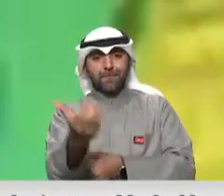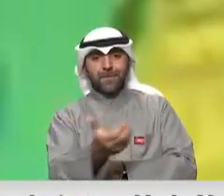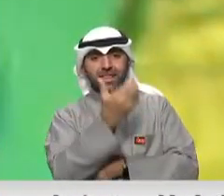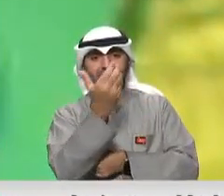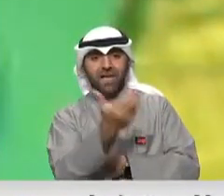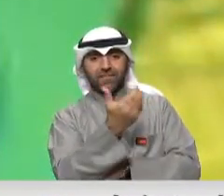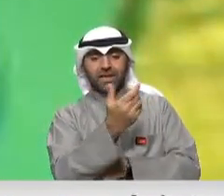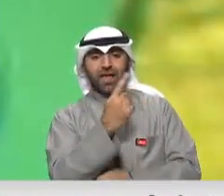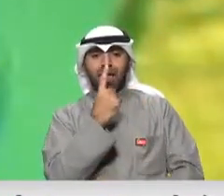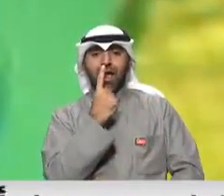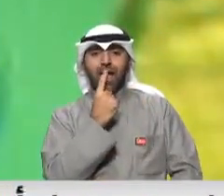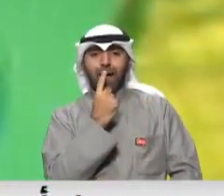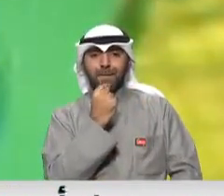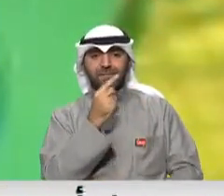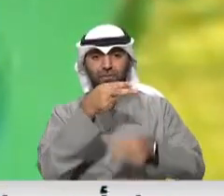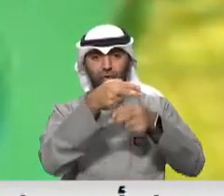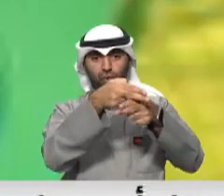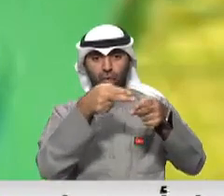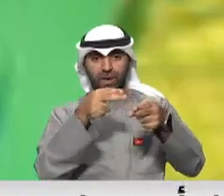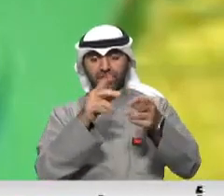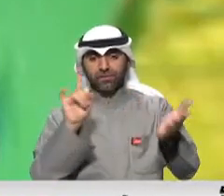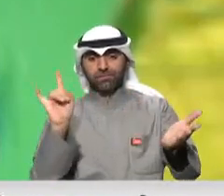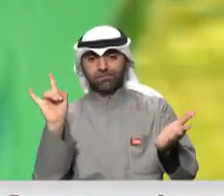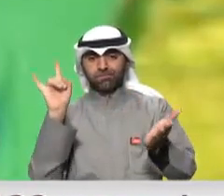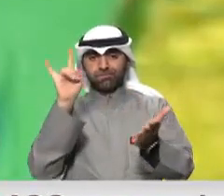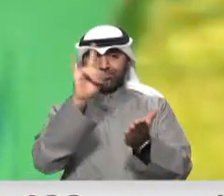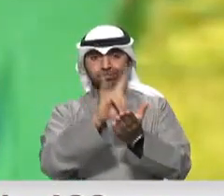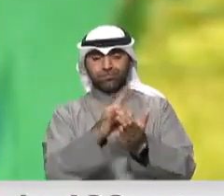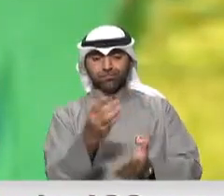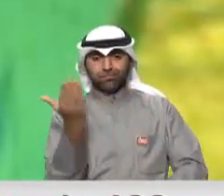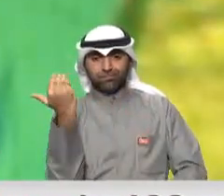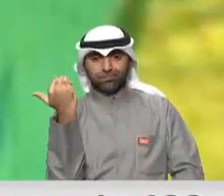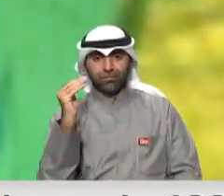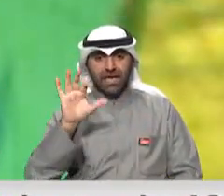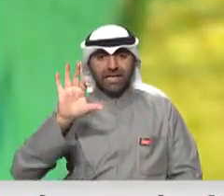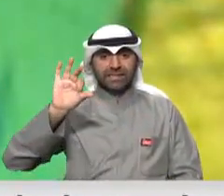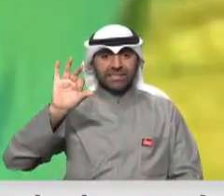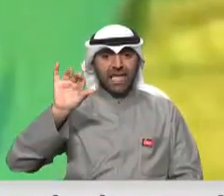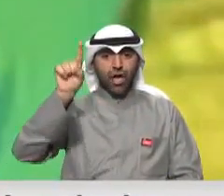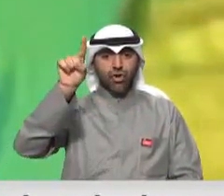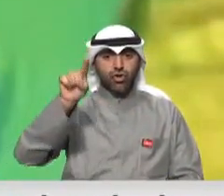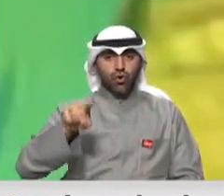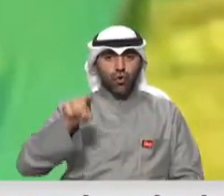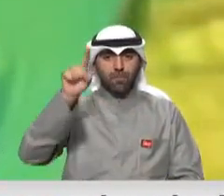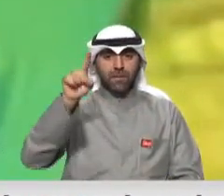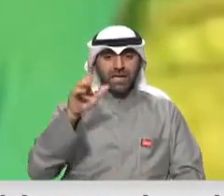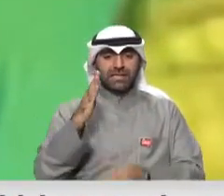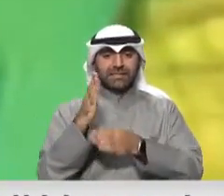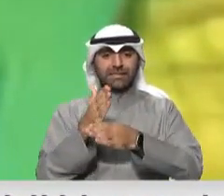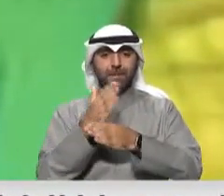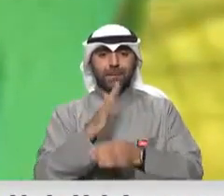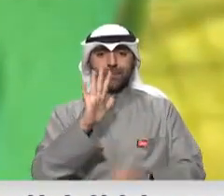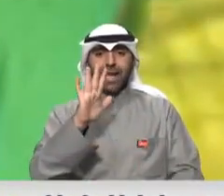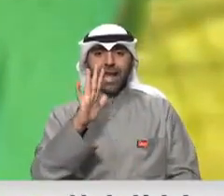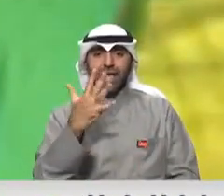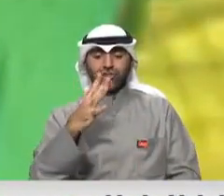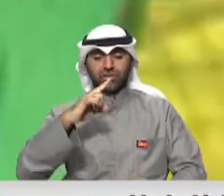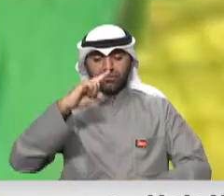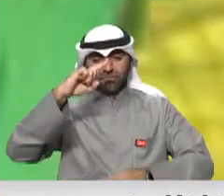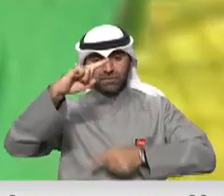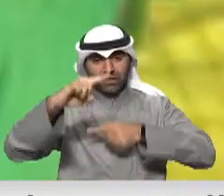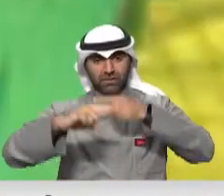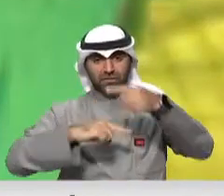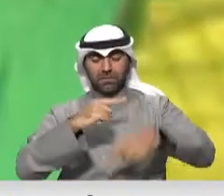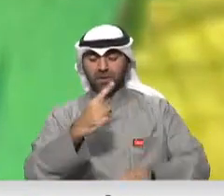جمهورية تركيا الصديقة. كنا في البداية في مدينة إصلاحية، وتم عملية البحث والإنقاذ واستخراج